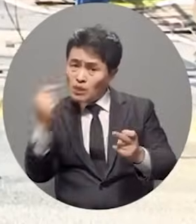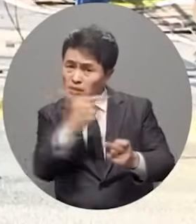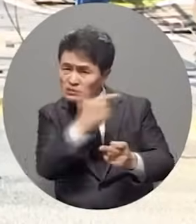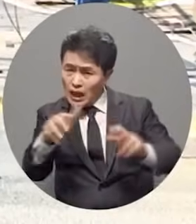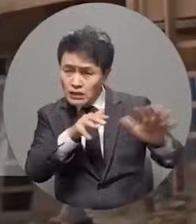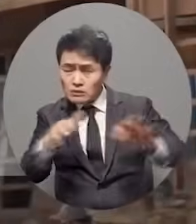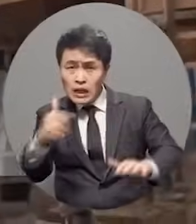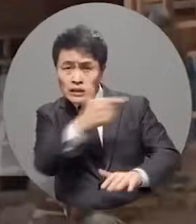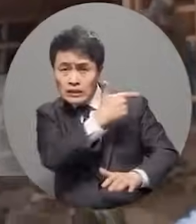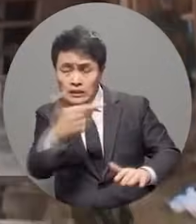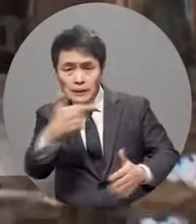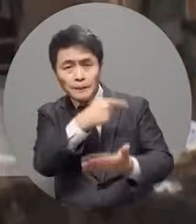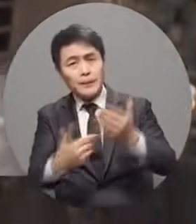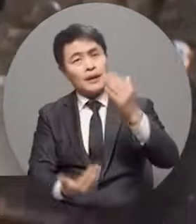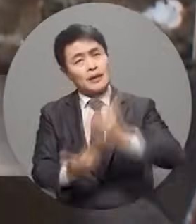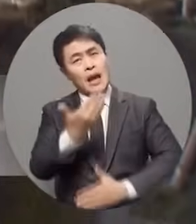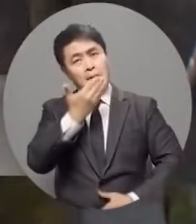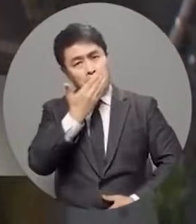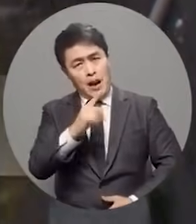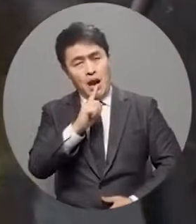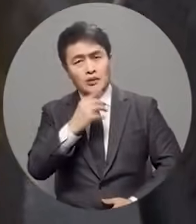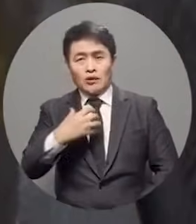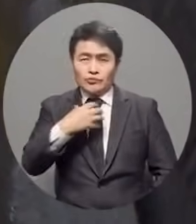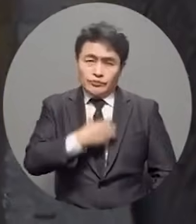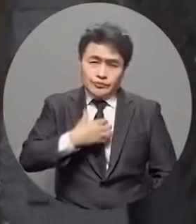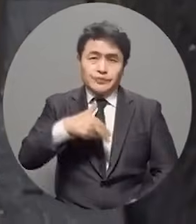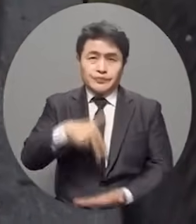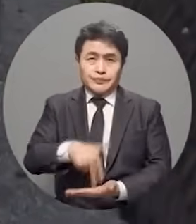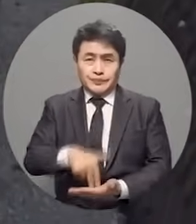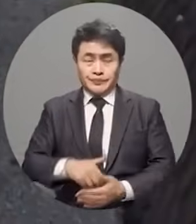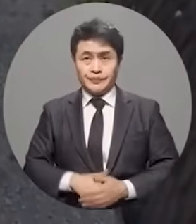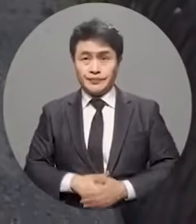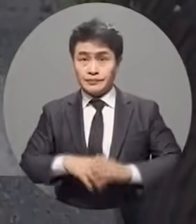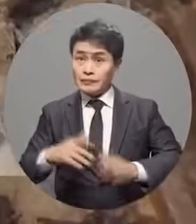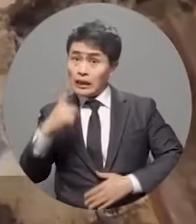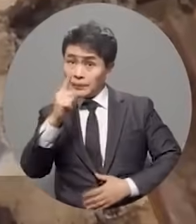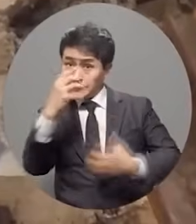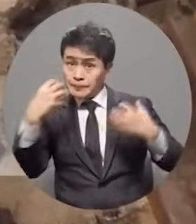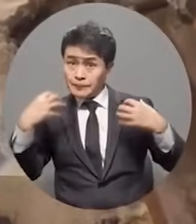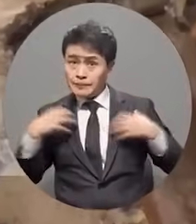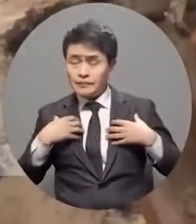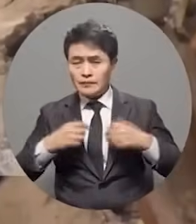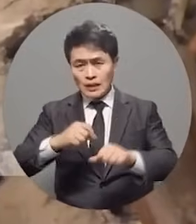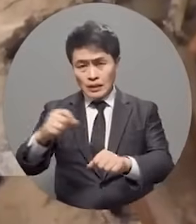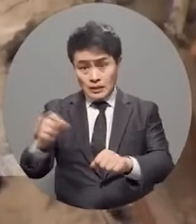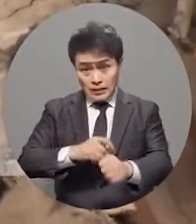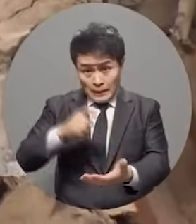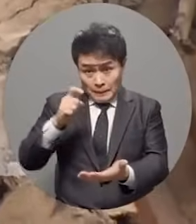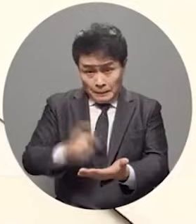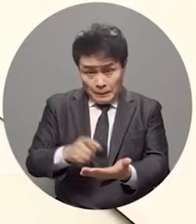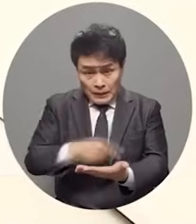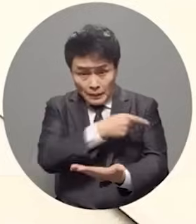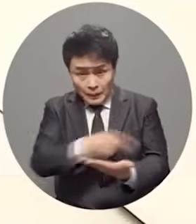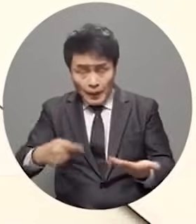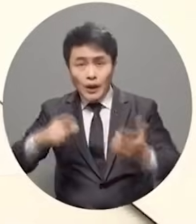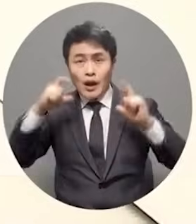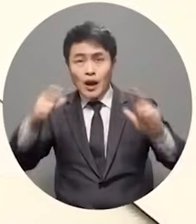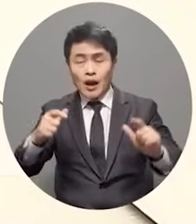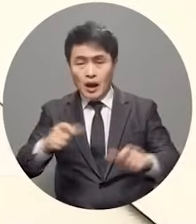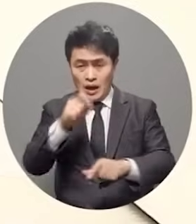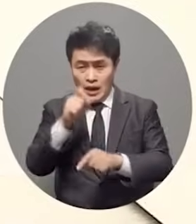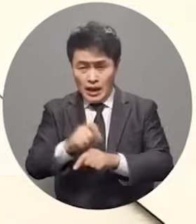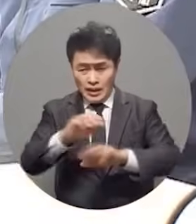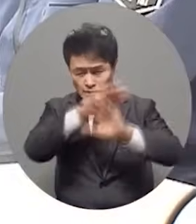최대 피해를 낼 가능성이 있다고 우려하고 있습니다. 일본 정부는 특정 비상재해를 선포하고